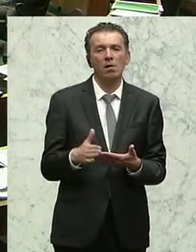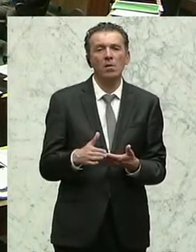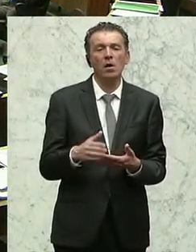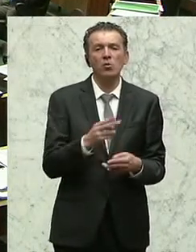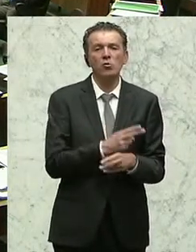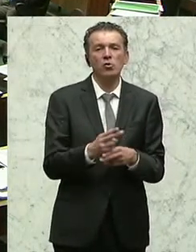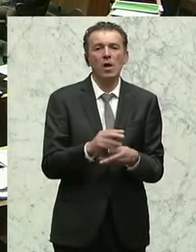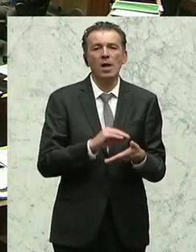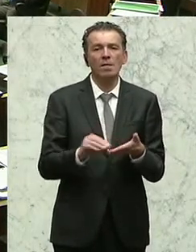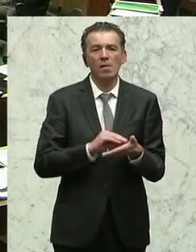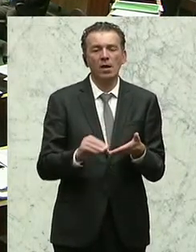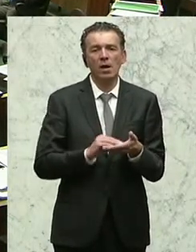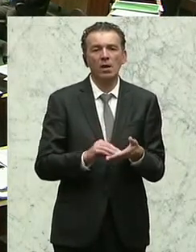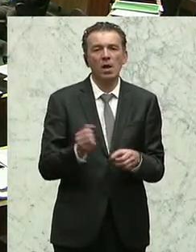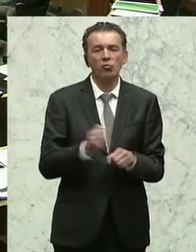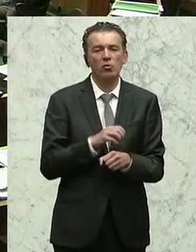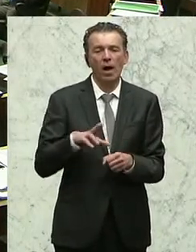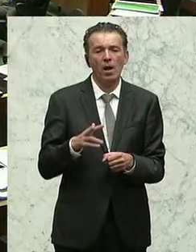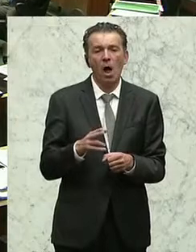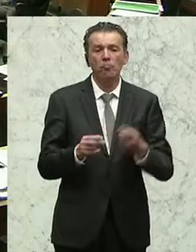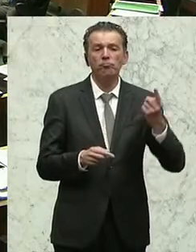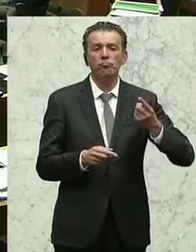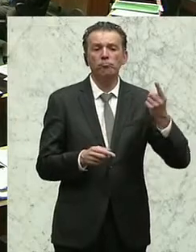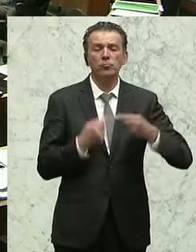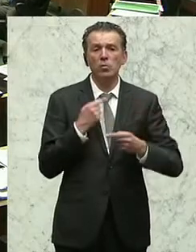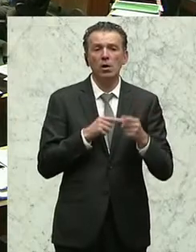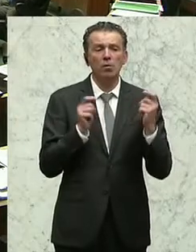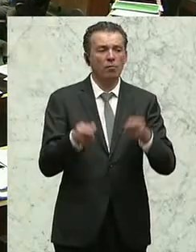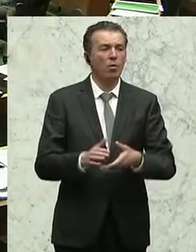kürzlich verstorben ist, gemaßregelt hat, als er mit diesem